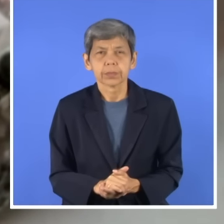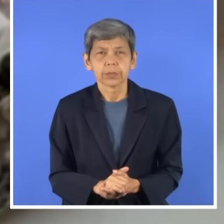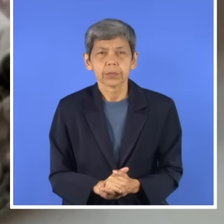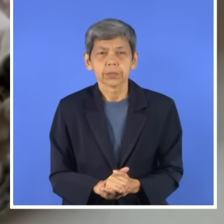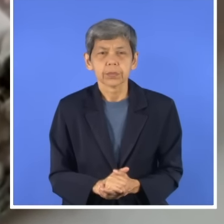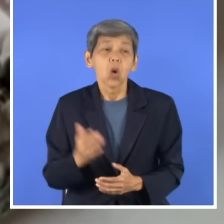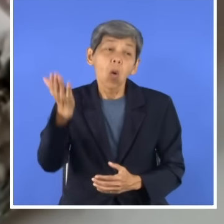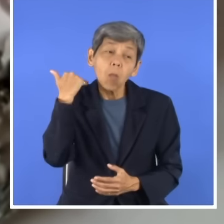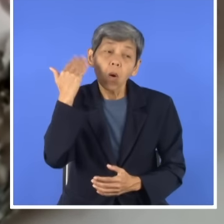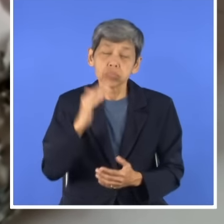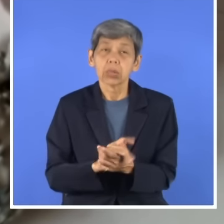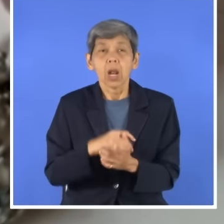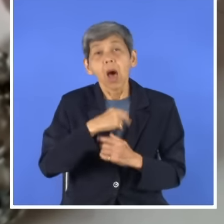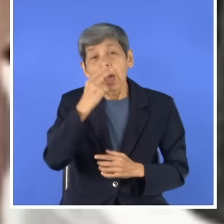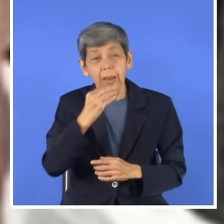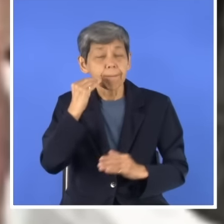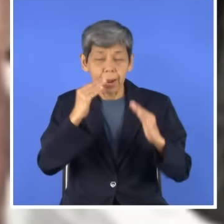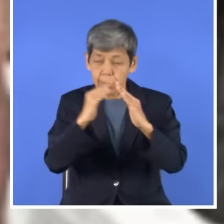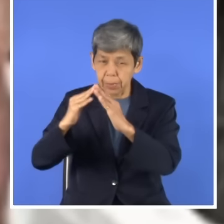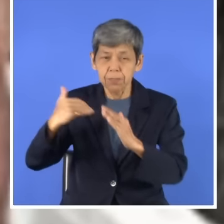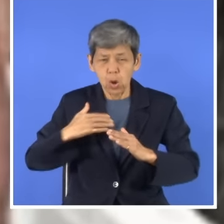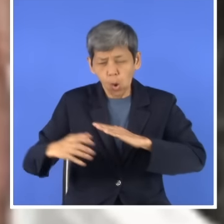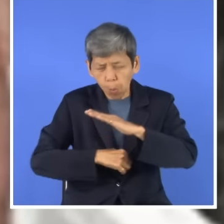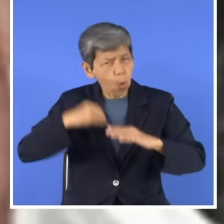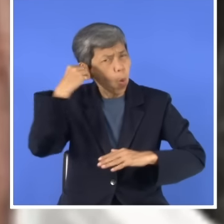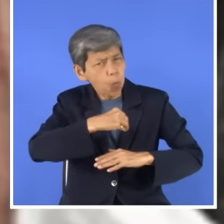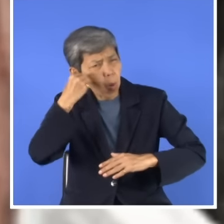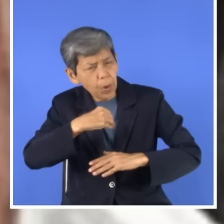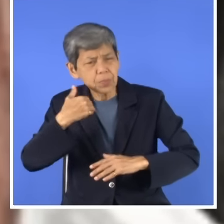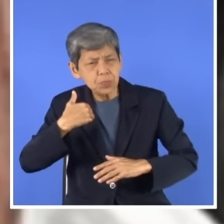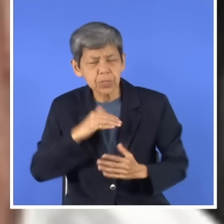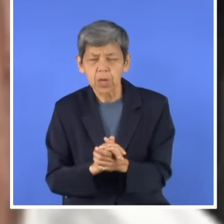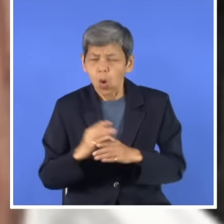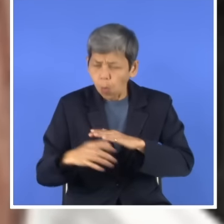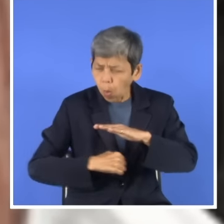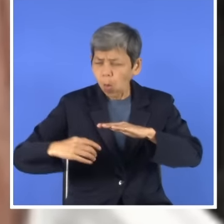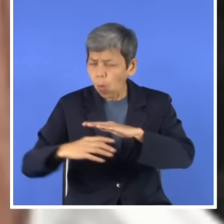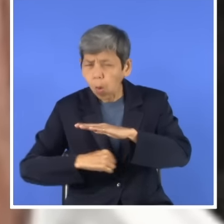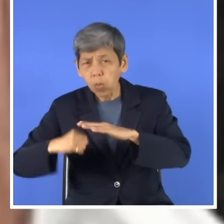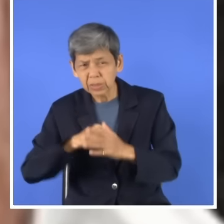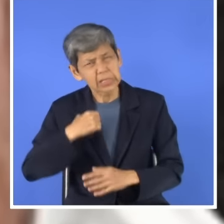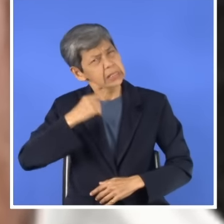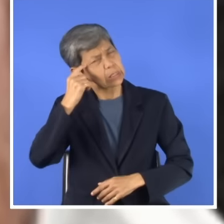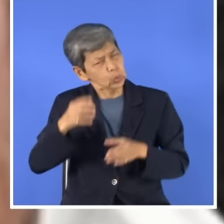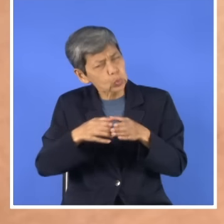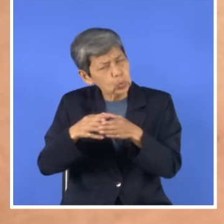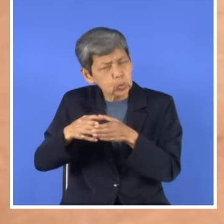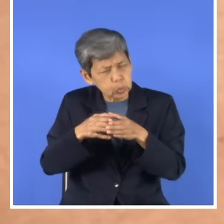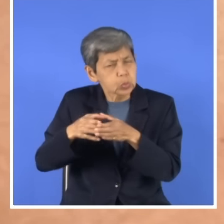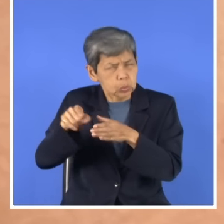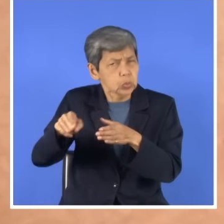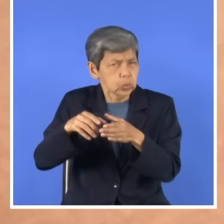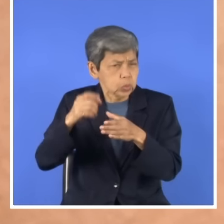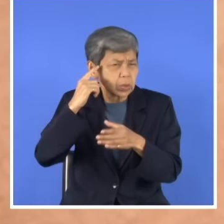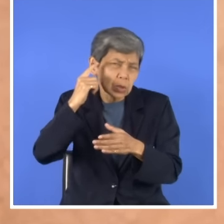ที่ผ่านมาเธอบอกก็ได้ยินว่าในหมู่บ้านเนี่ยมีโจรงัดแงะบ้านนะไปลักทรัพย์นะน่าจะเป็นกลุ่มเดียวกันค่ะอ